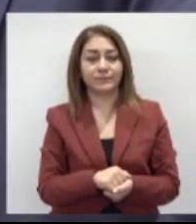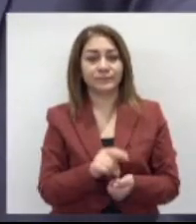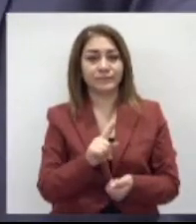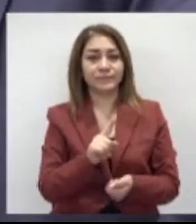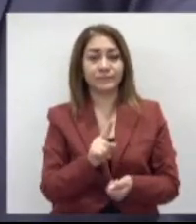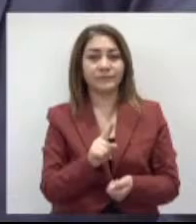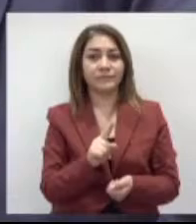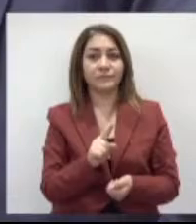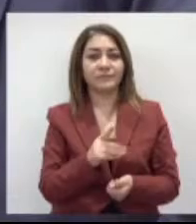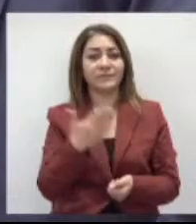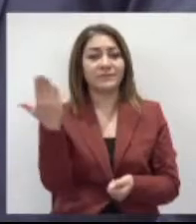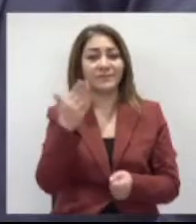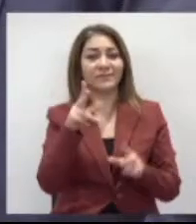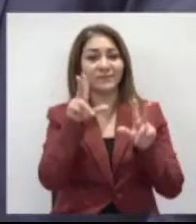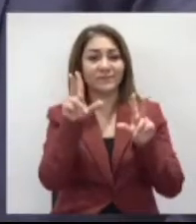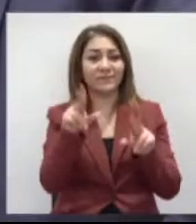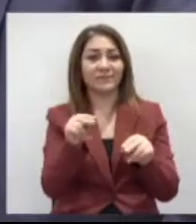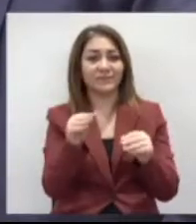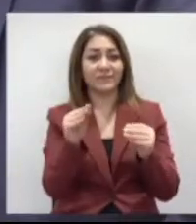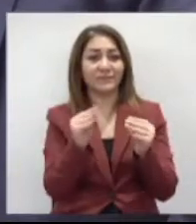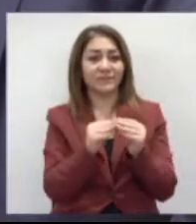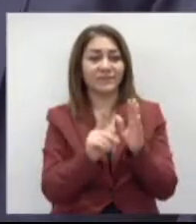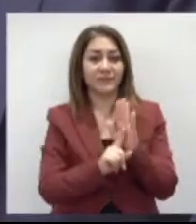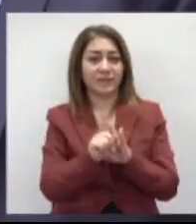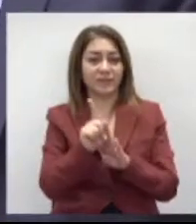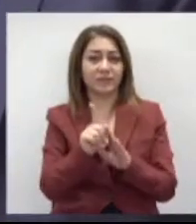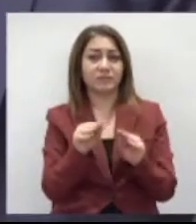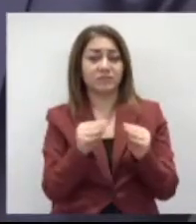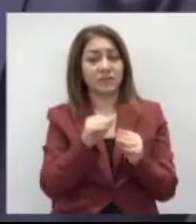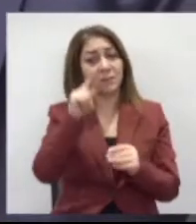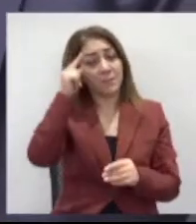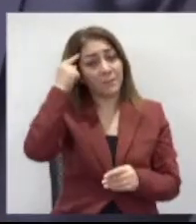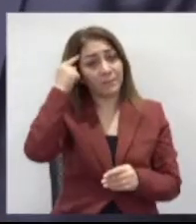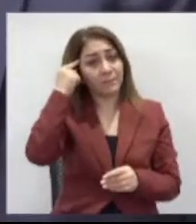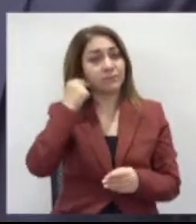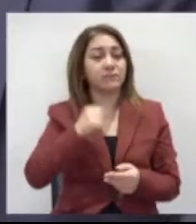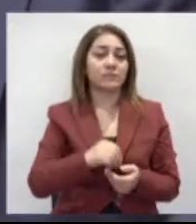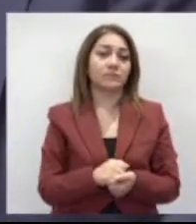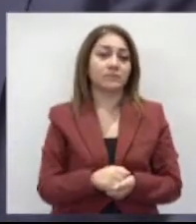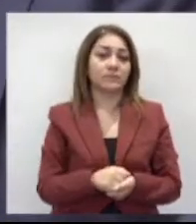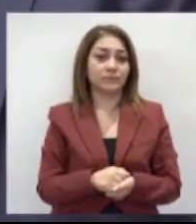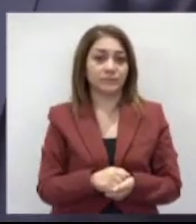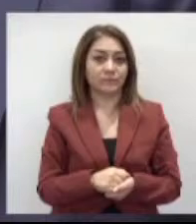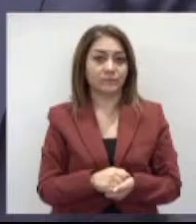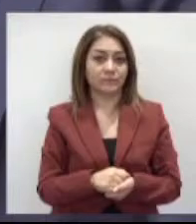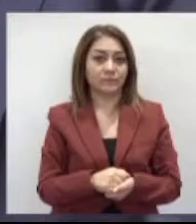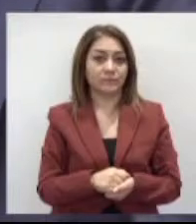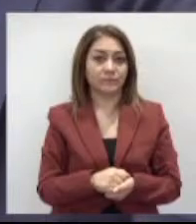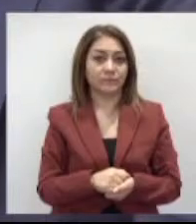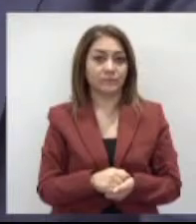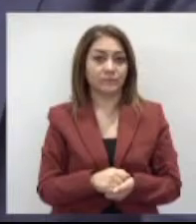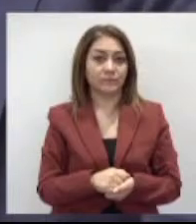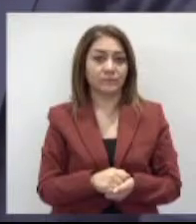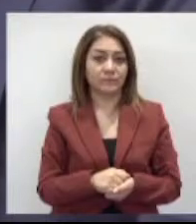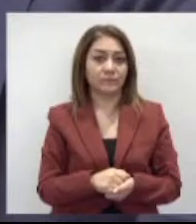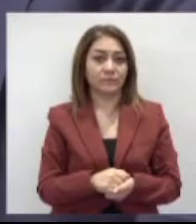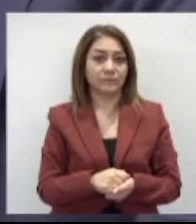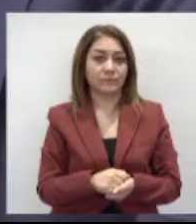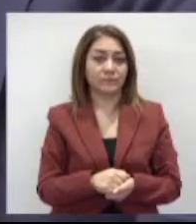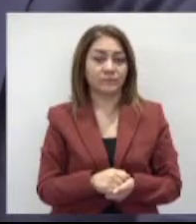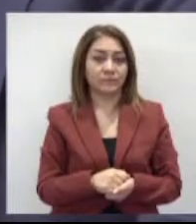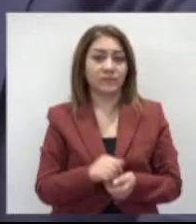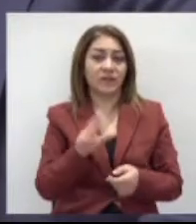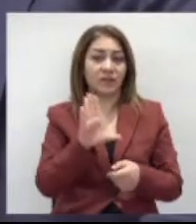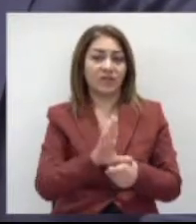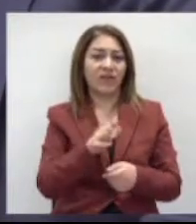ինչպես զեկուցողը ասաց իր խոսքի սկզբում, և կարծում եմ հիմնականում բաց թողնելը ուղությունները մեծ ավելի